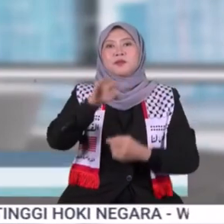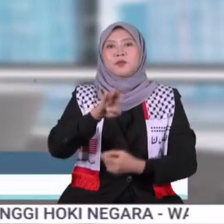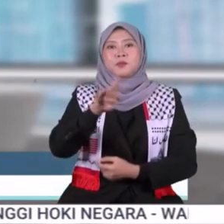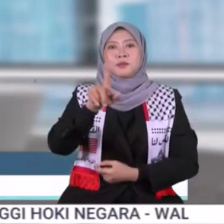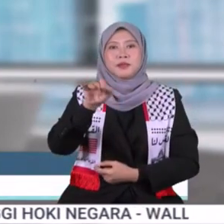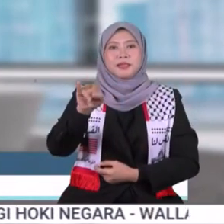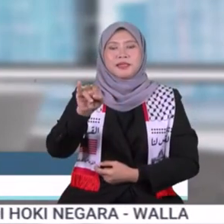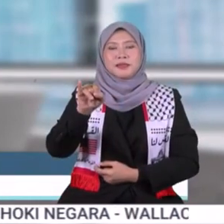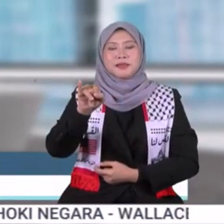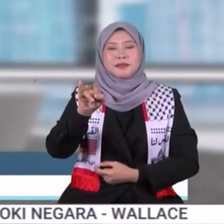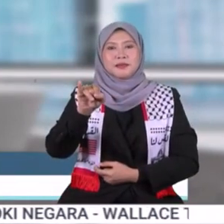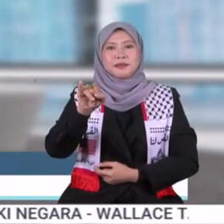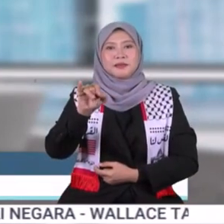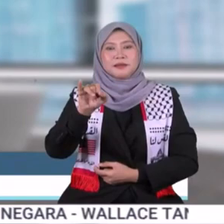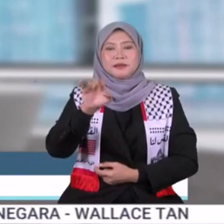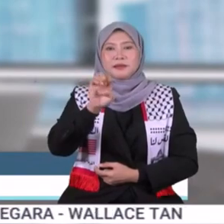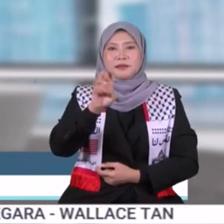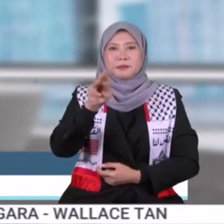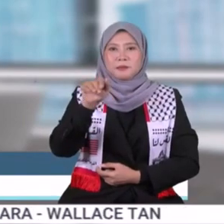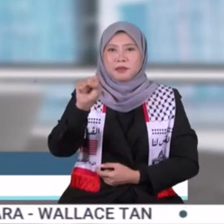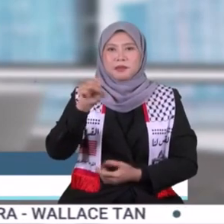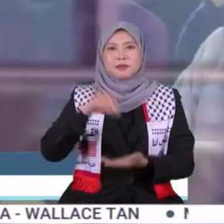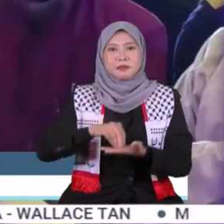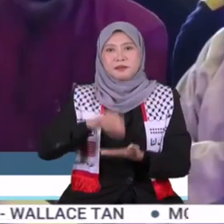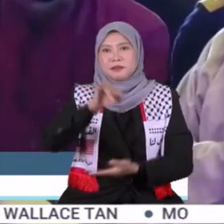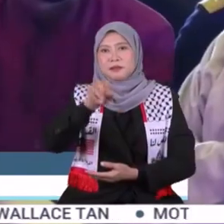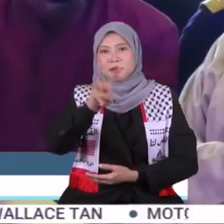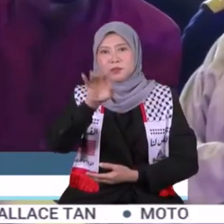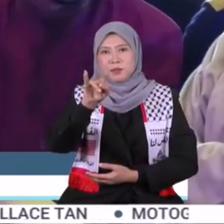Jawi di Masjid Wilayah malam tadi.